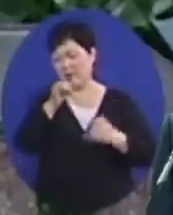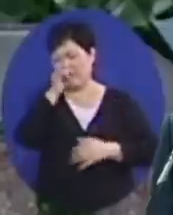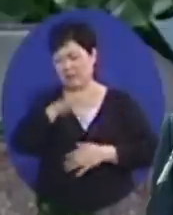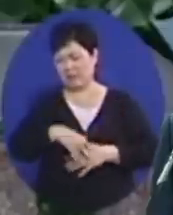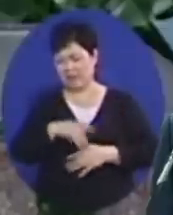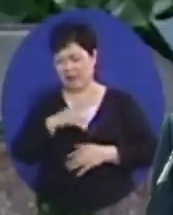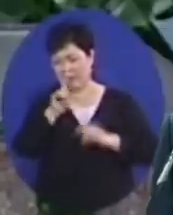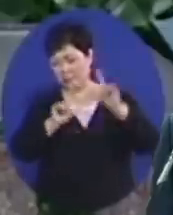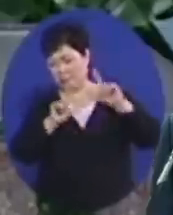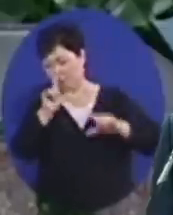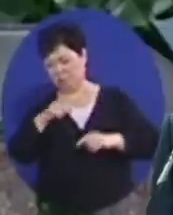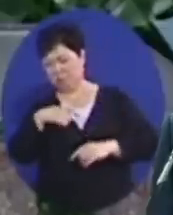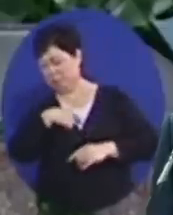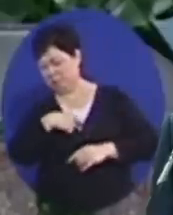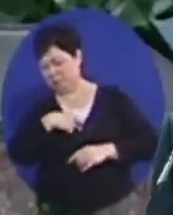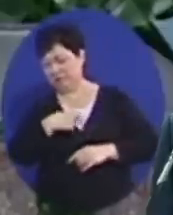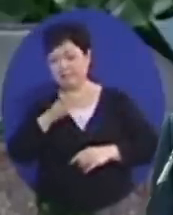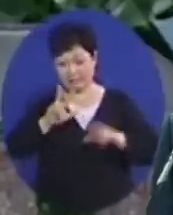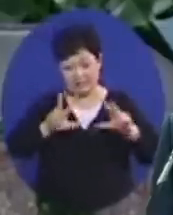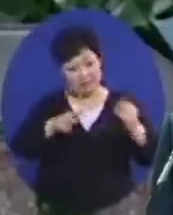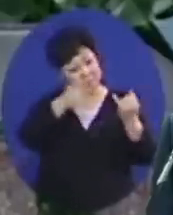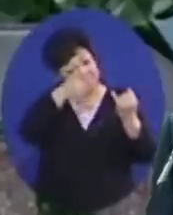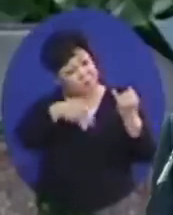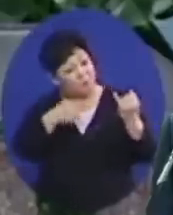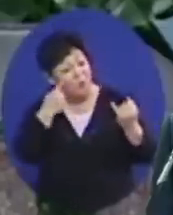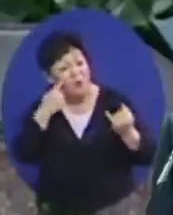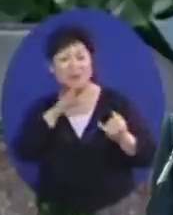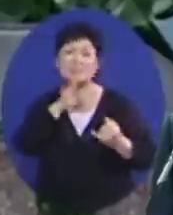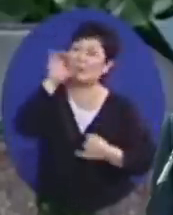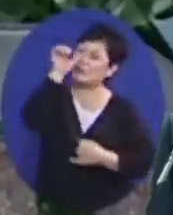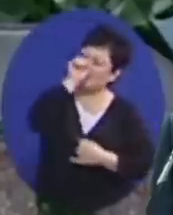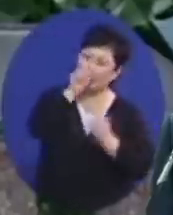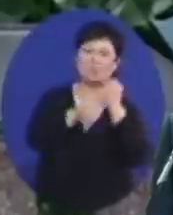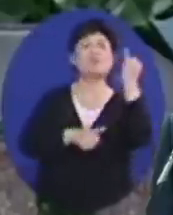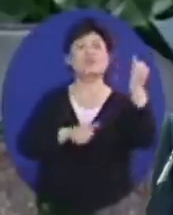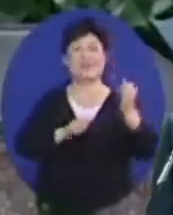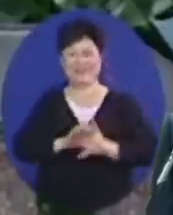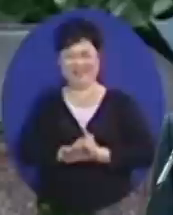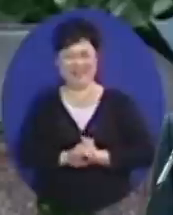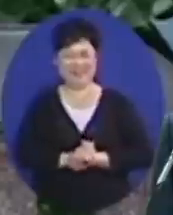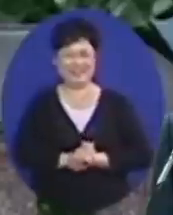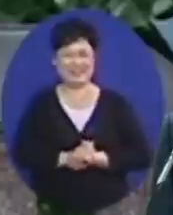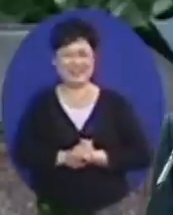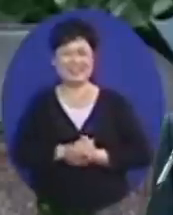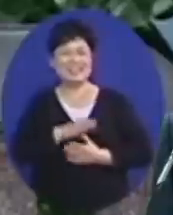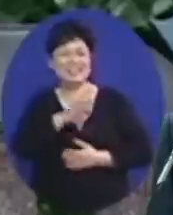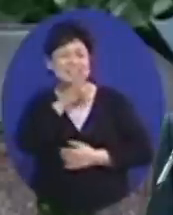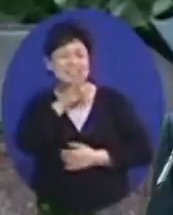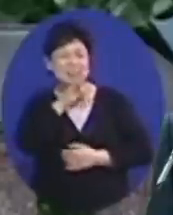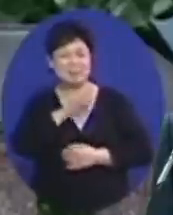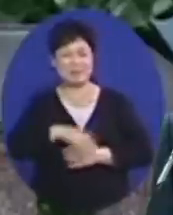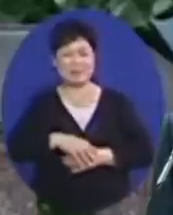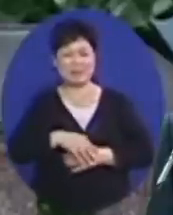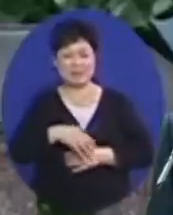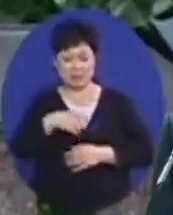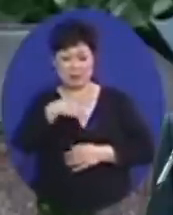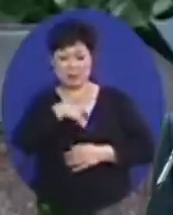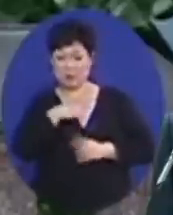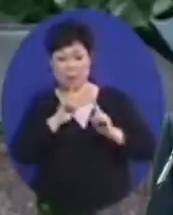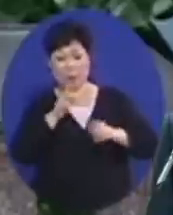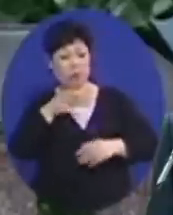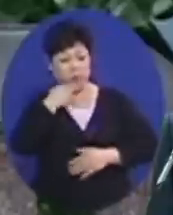꼬락서니가 사나웠는데 지금 보니 그런 마누라도 얼마나 좋은 마누라인지 몰라. 그 싫은 말도 지금 하나도 싫어지지